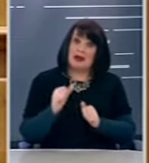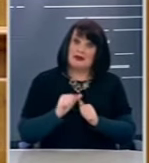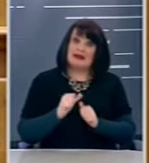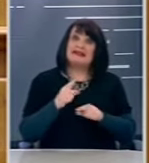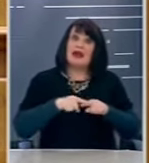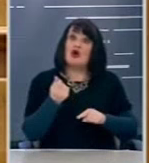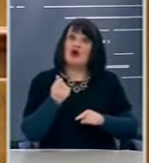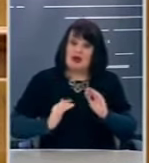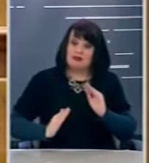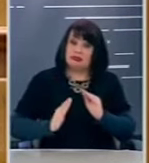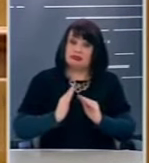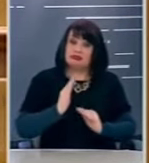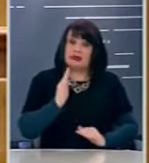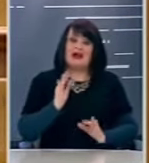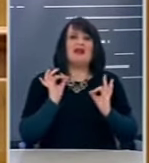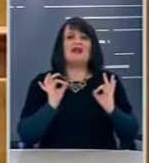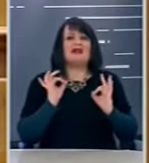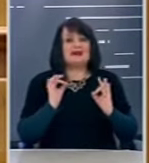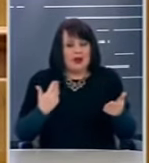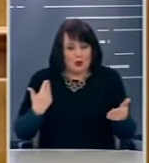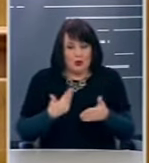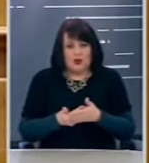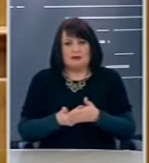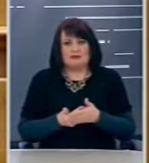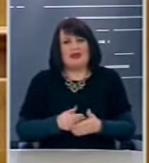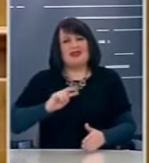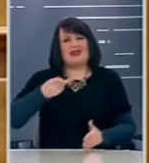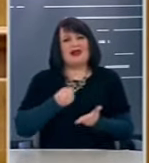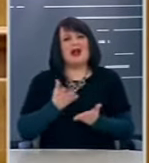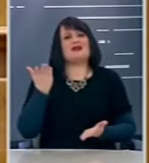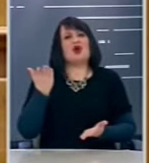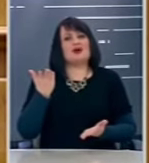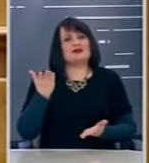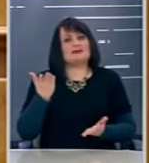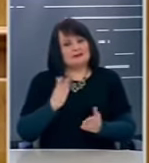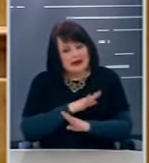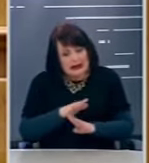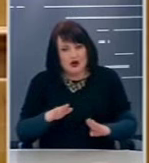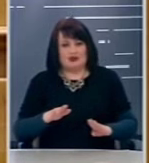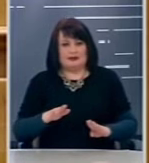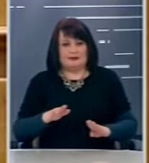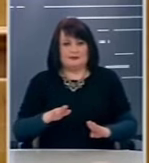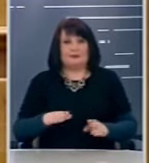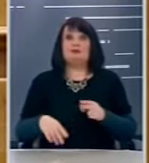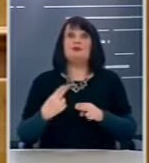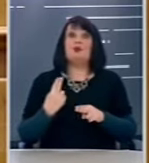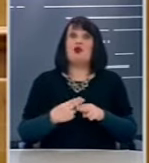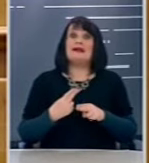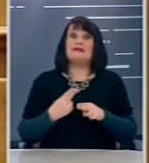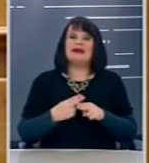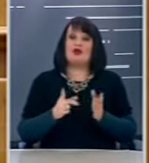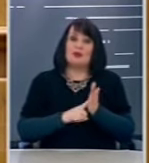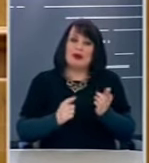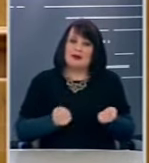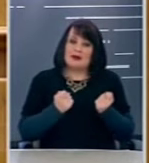μηνών, και βεβαίως το κλείσιμο της δεύτερης αξιολόγησης θα έλεγα ότι είναι και μια σημαντική προϋπόθεση, όχι